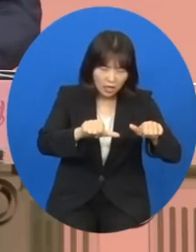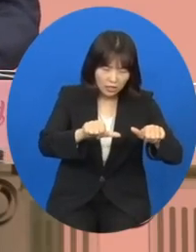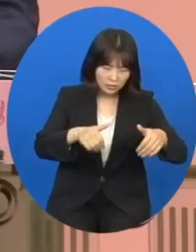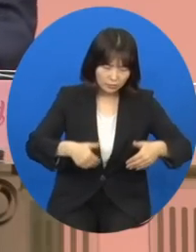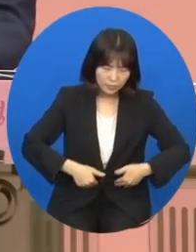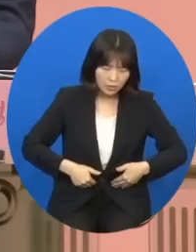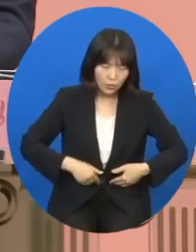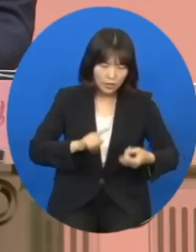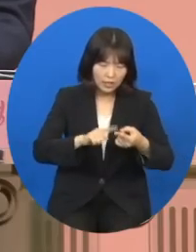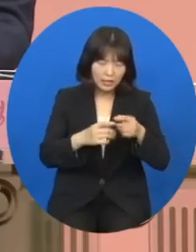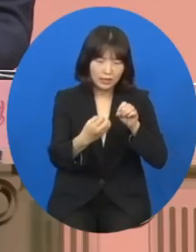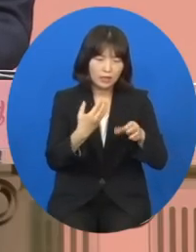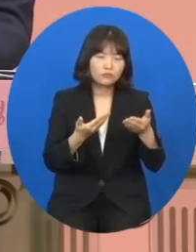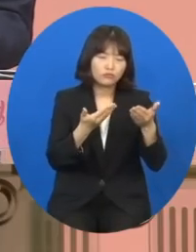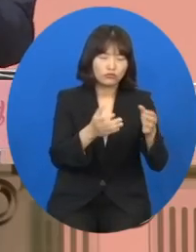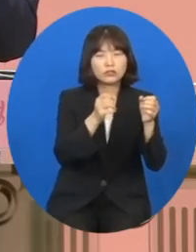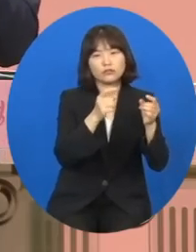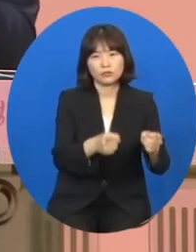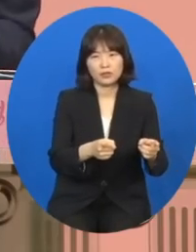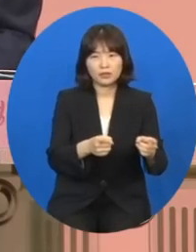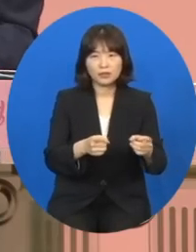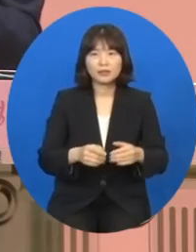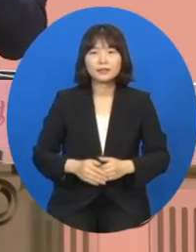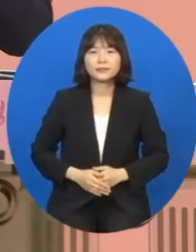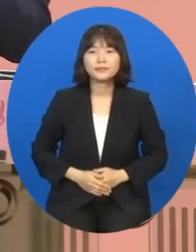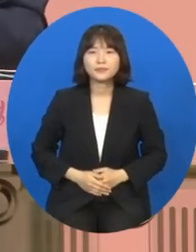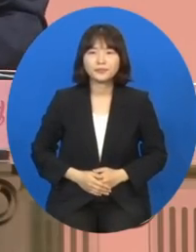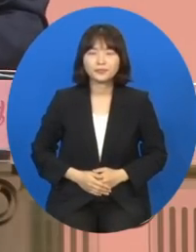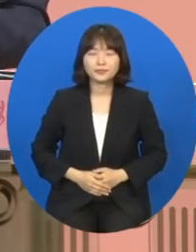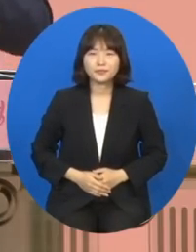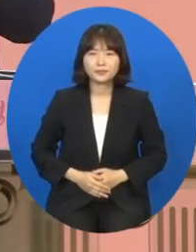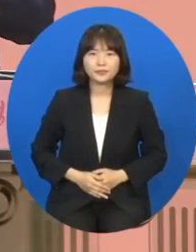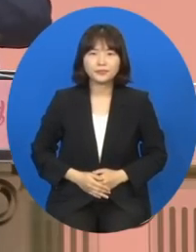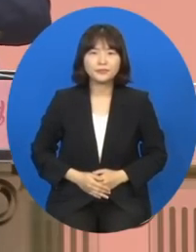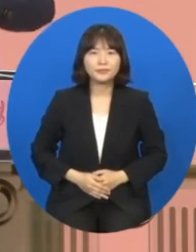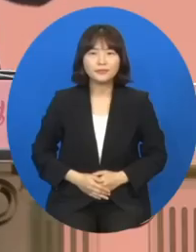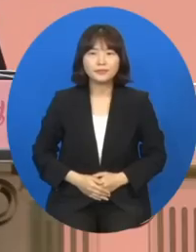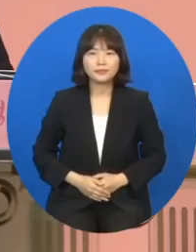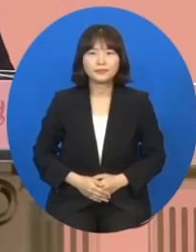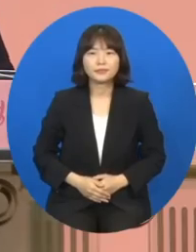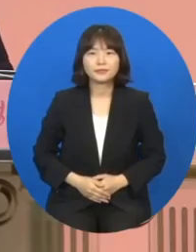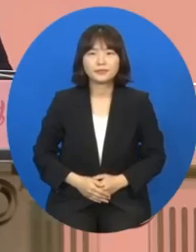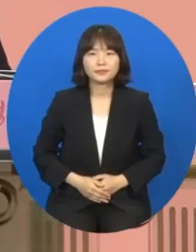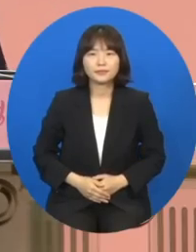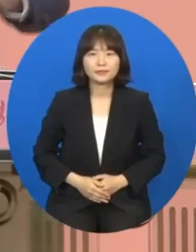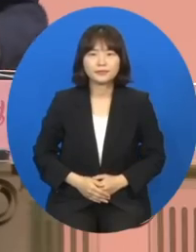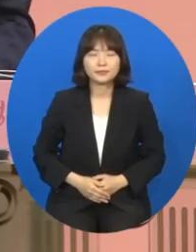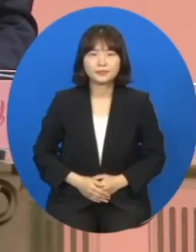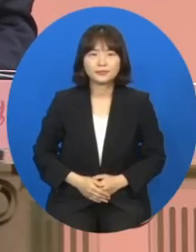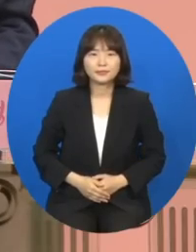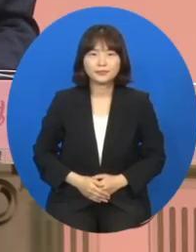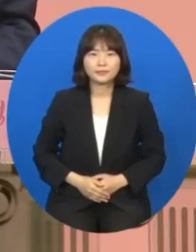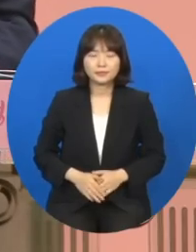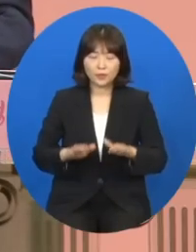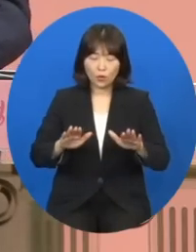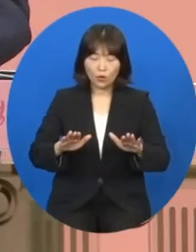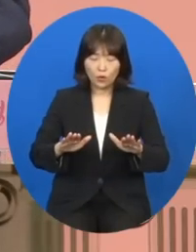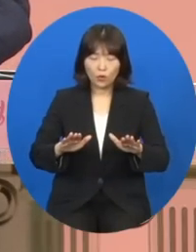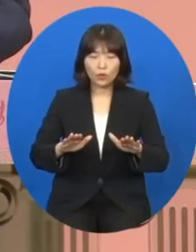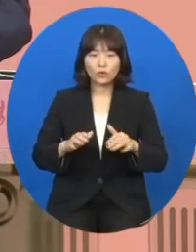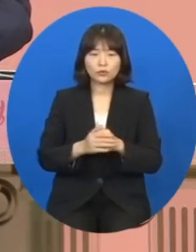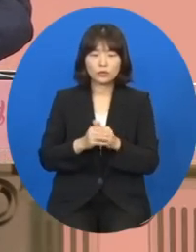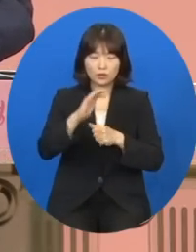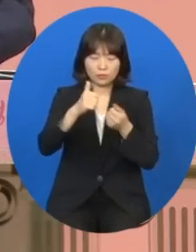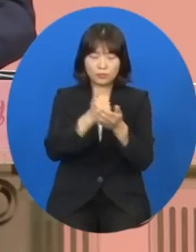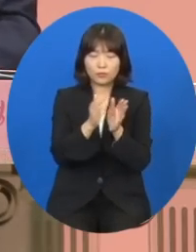응답할 수 있는 기회였습니다 alexis 주위 션 섹스의 내여 마요 오늘 우리가 본문에서 본